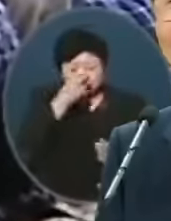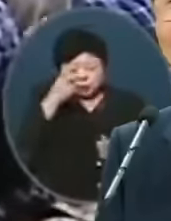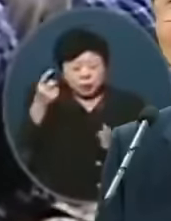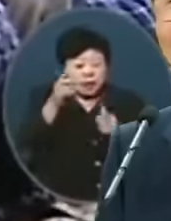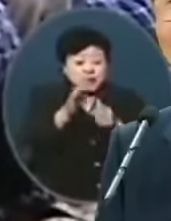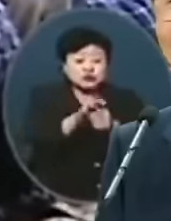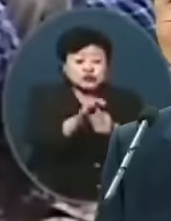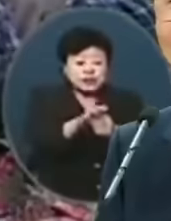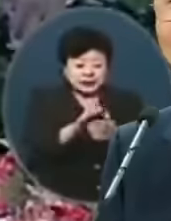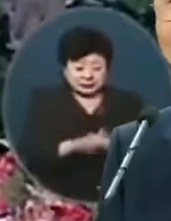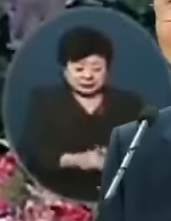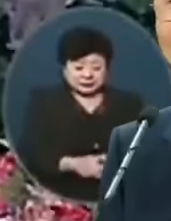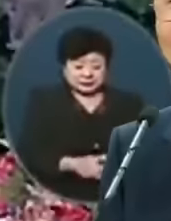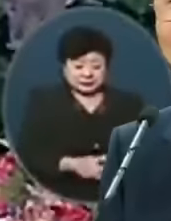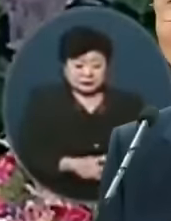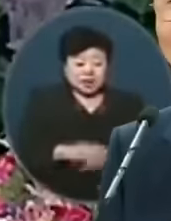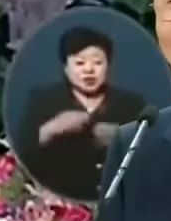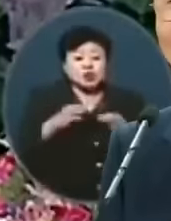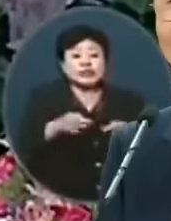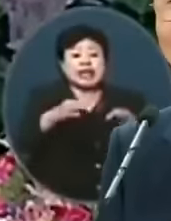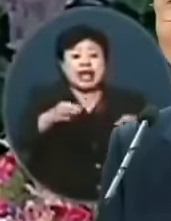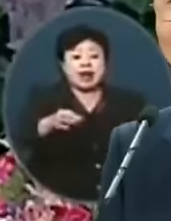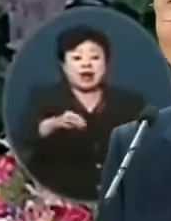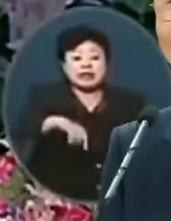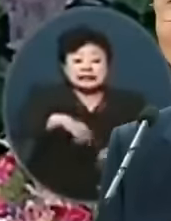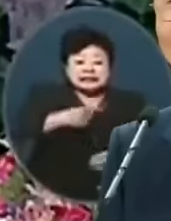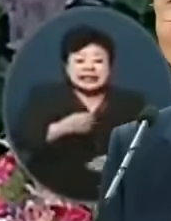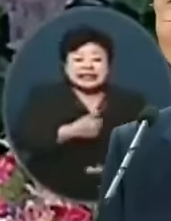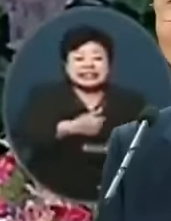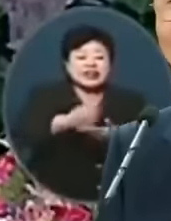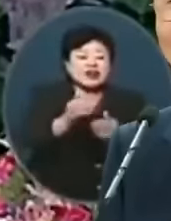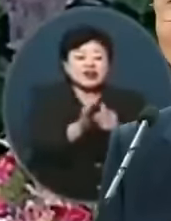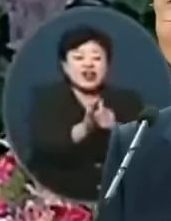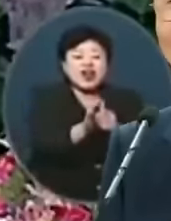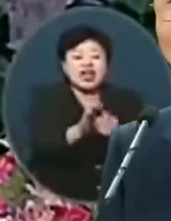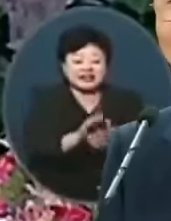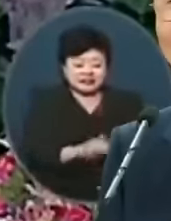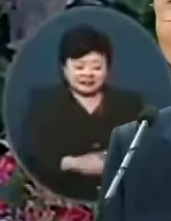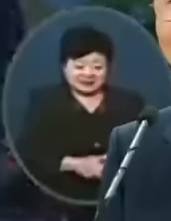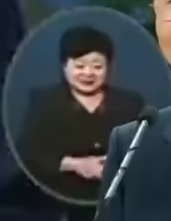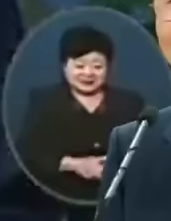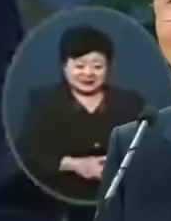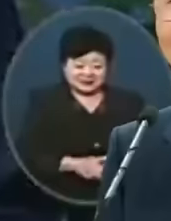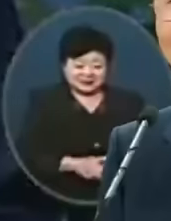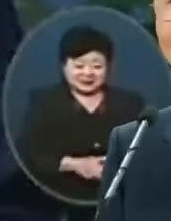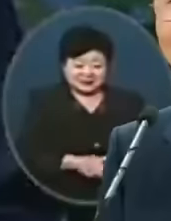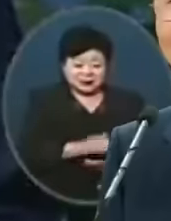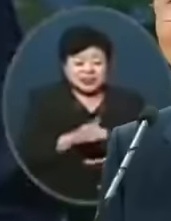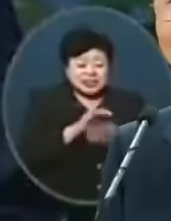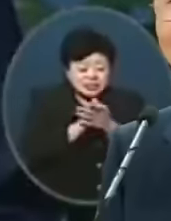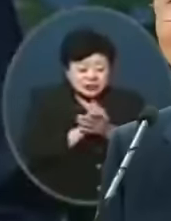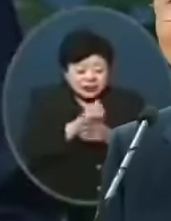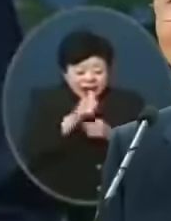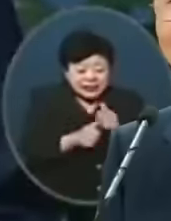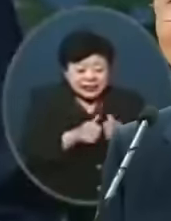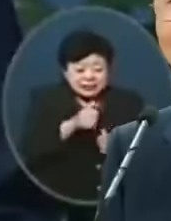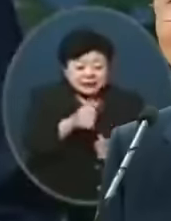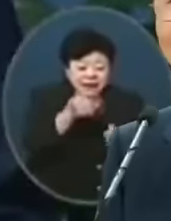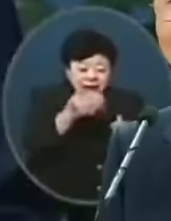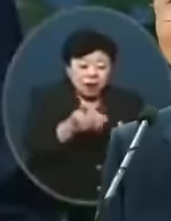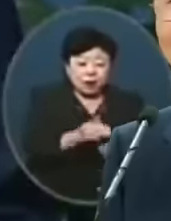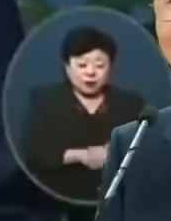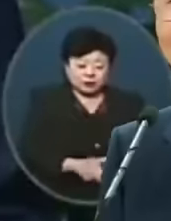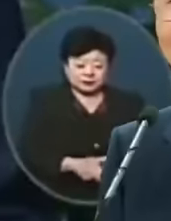돌봐주신다. 소리내어 자기를 격려할 줄 알아야 되는 것입니다. 우리는 기도는 하나님께만 하는 것이